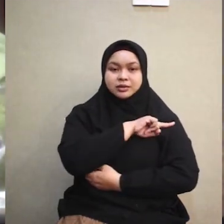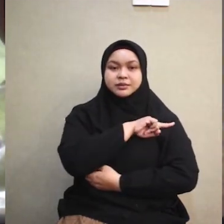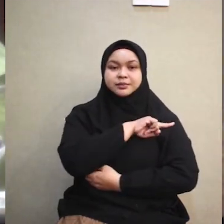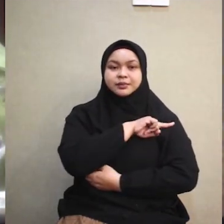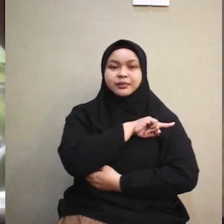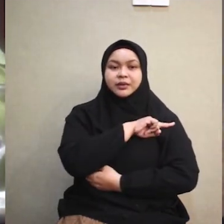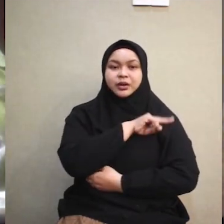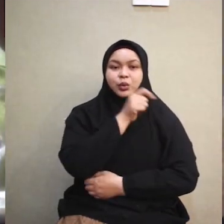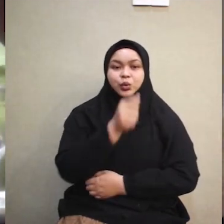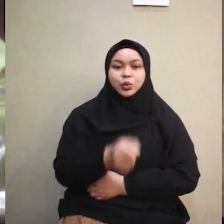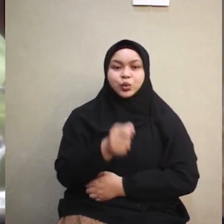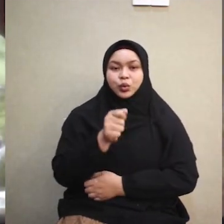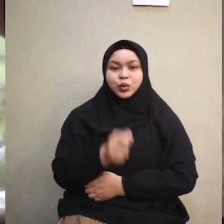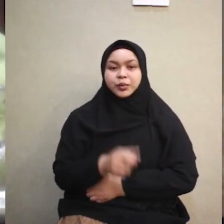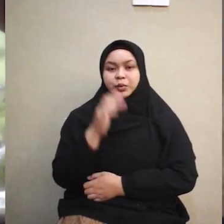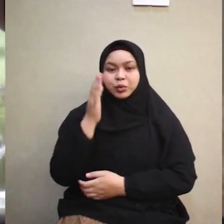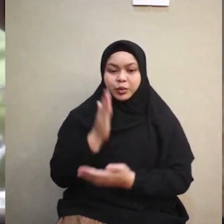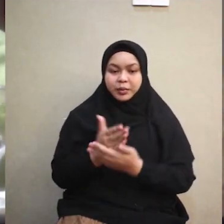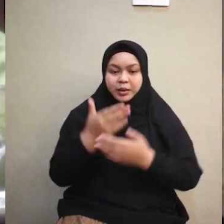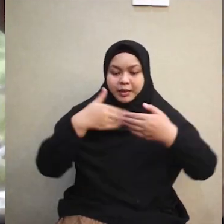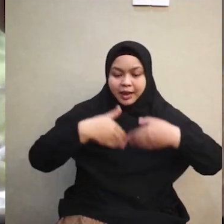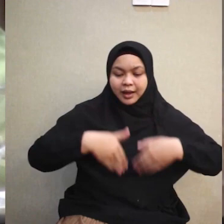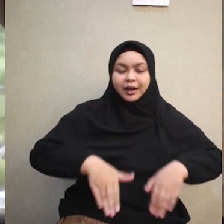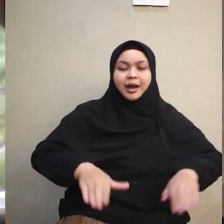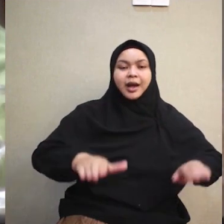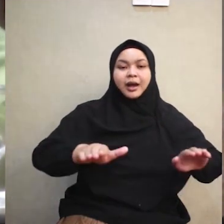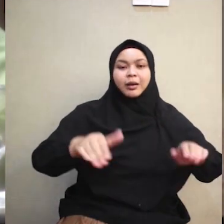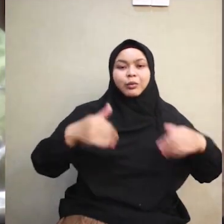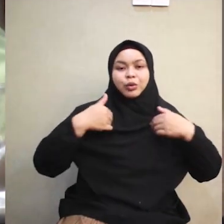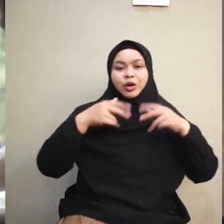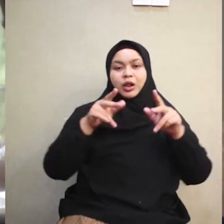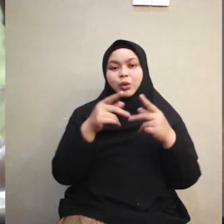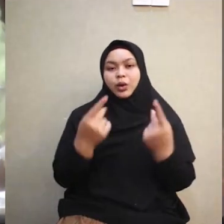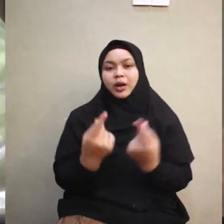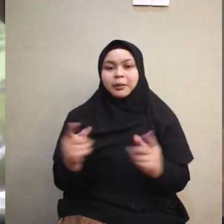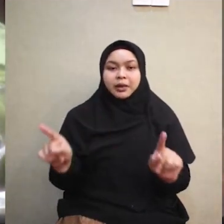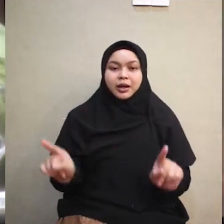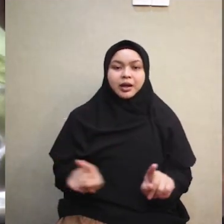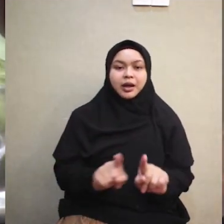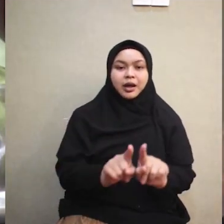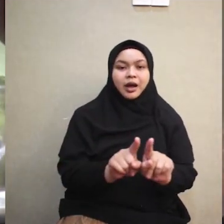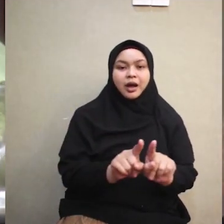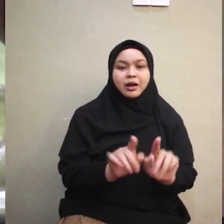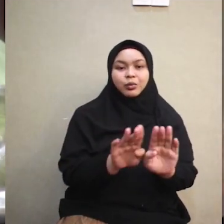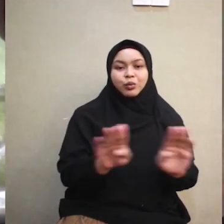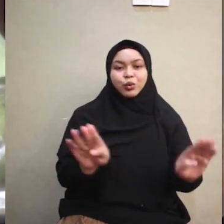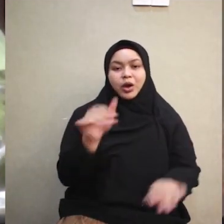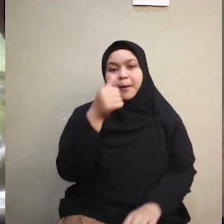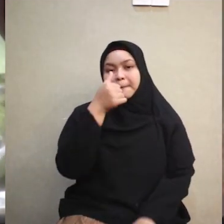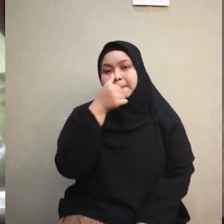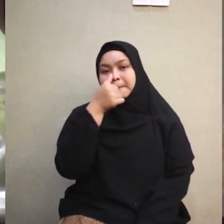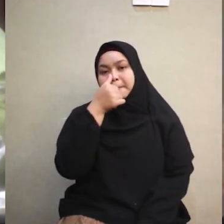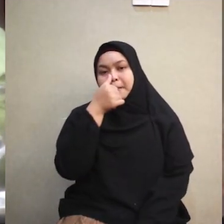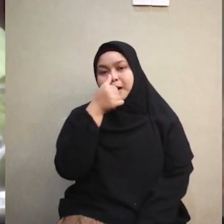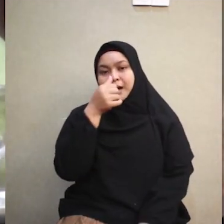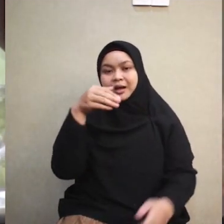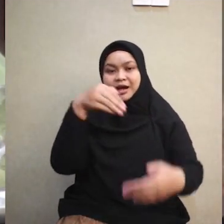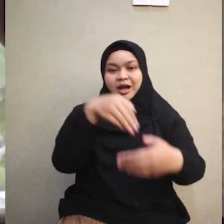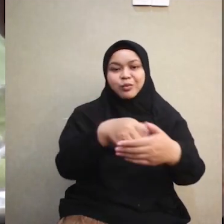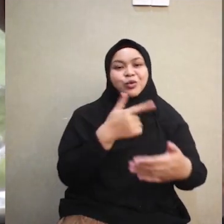untuk melahirkan punya keluarga menikah buka rekening nabung boleh pinjam nggak bisa gitu